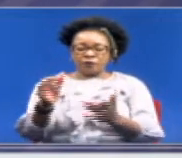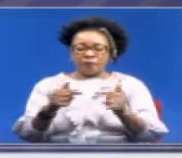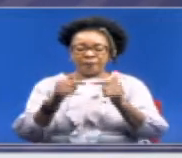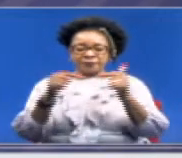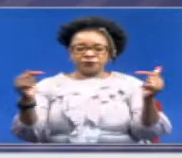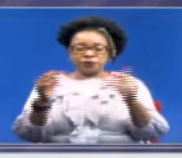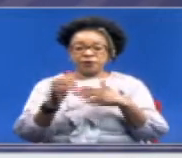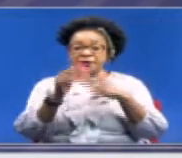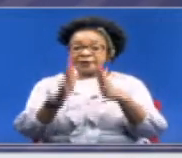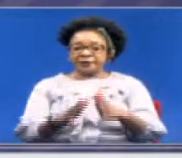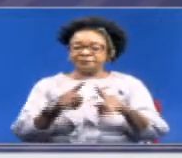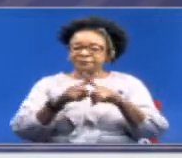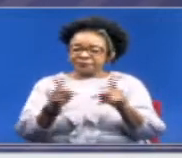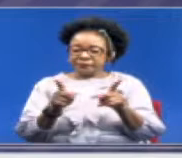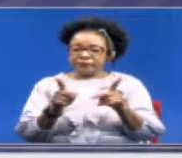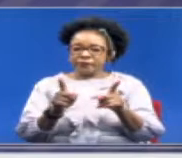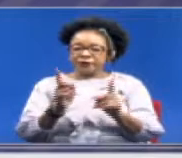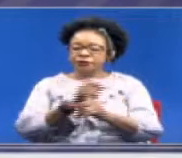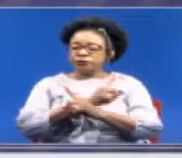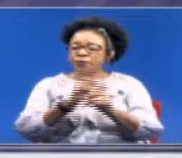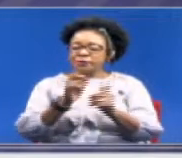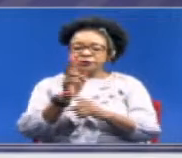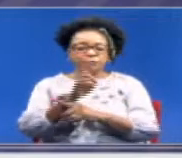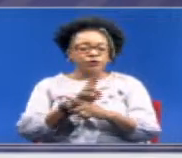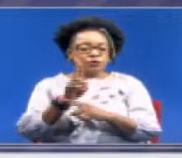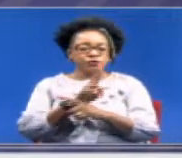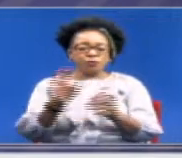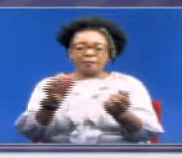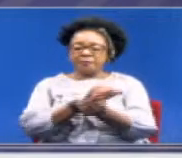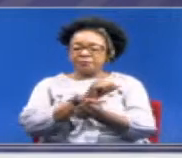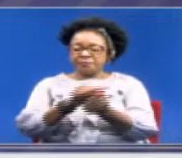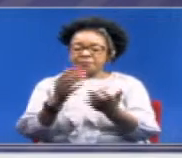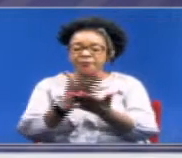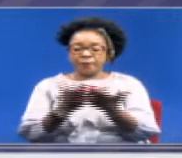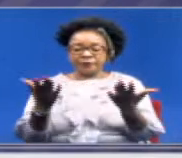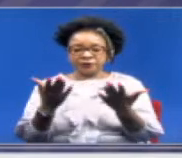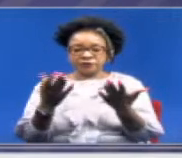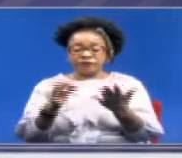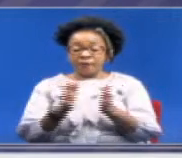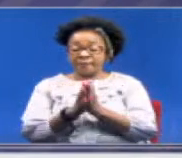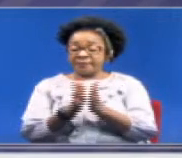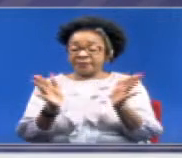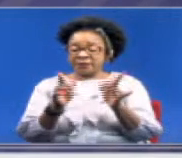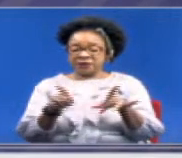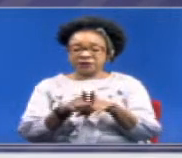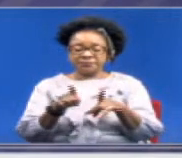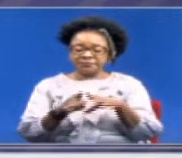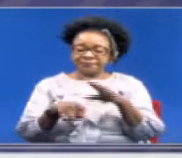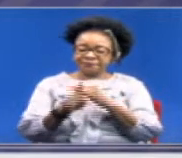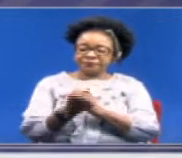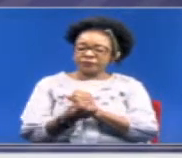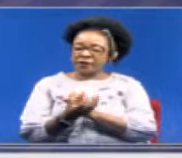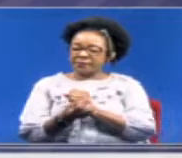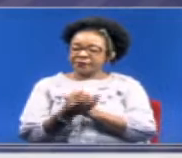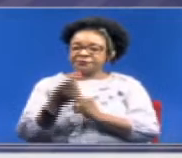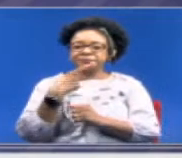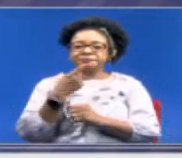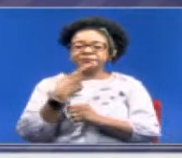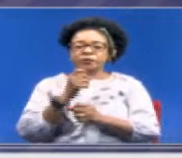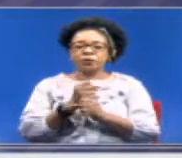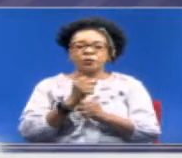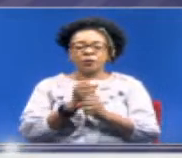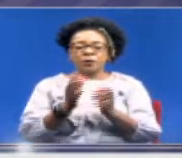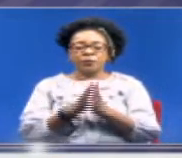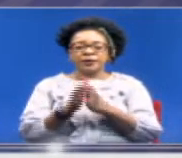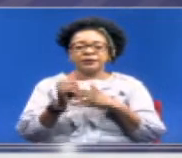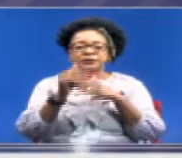lakini isitumike kwa uharibifu wa mali ya umma. Ruto vile vile ameelezea kujitolea kwake kushirikiana na viongozi kutoka